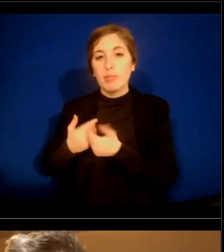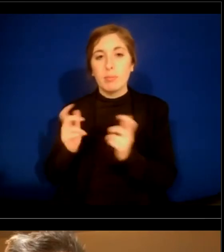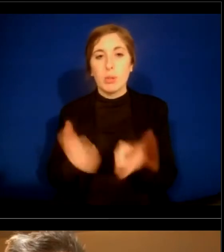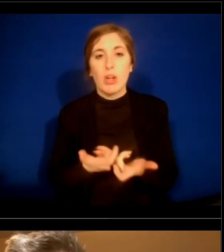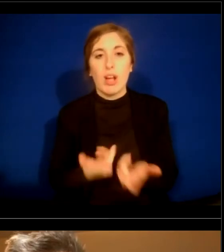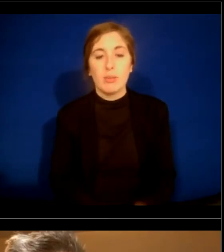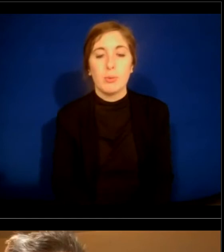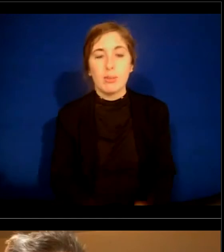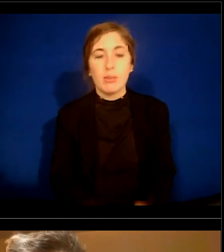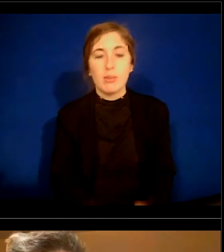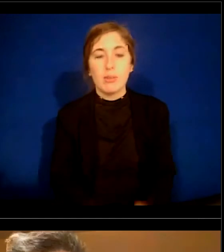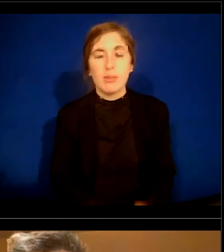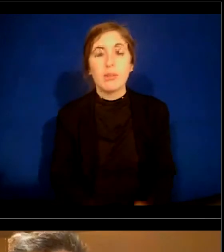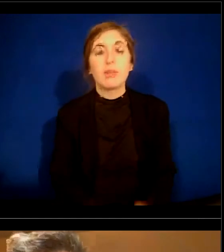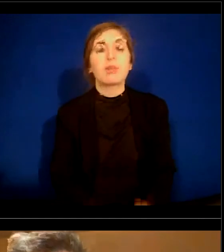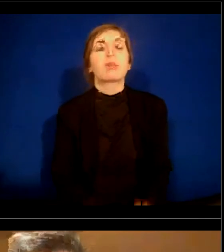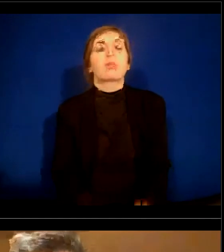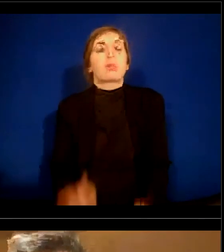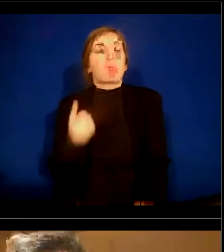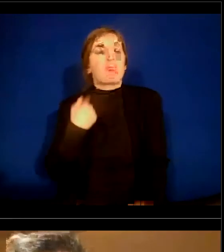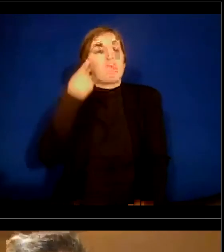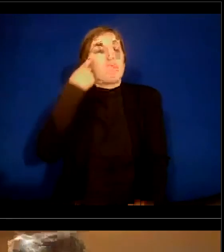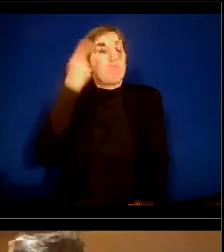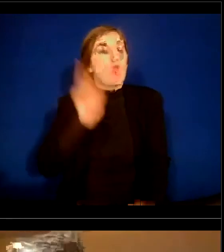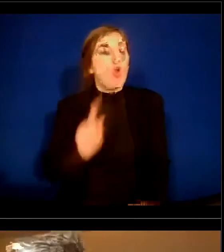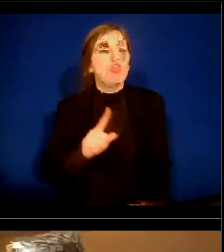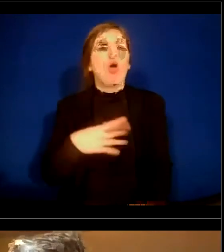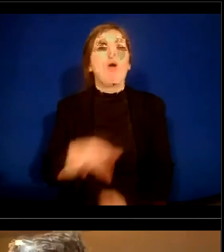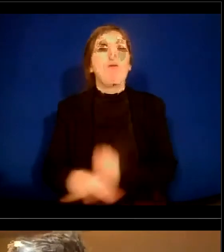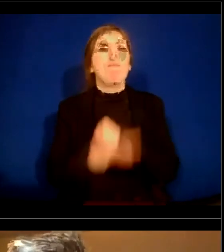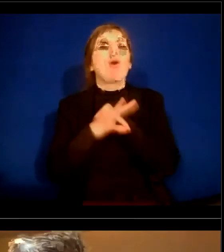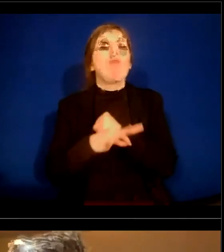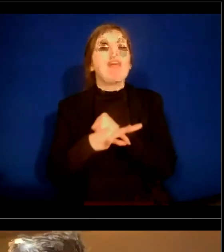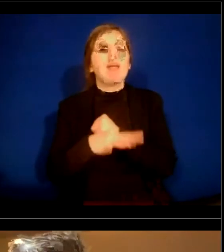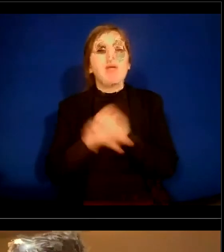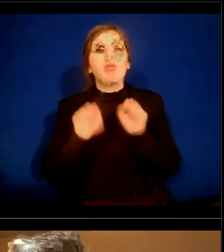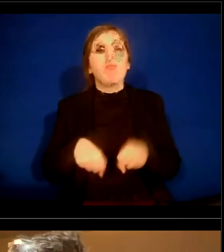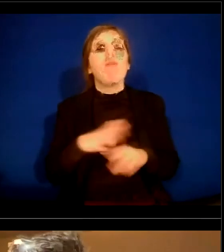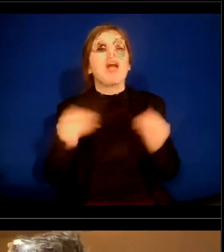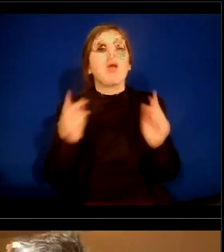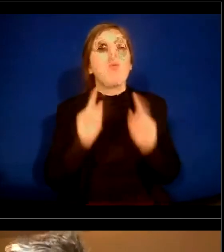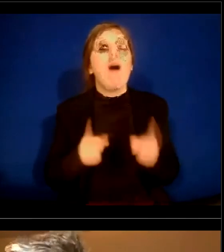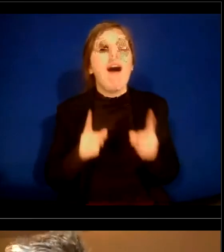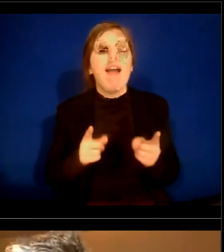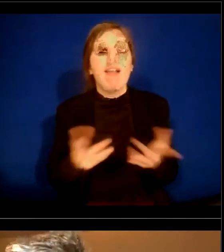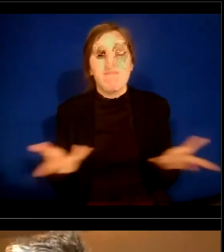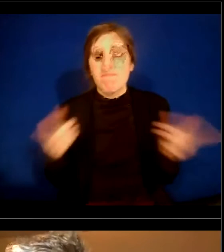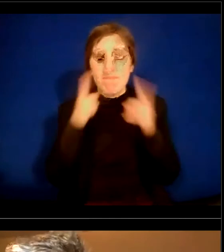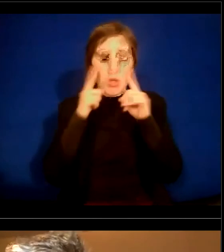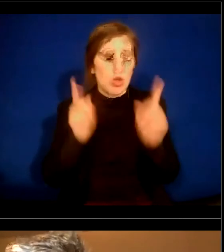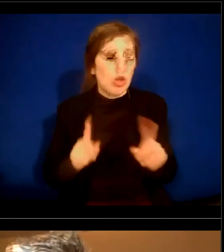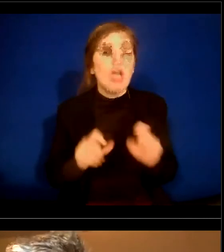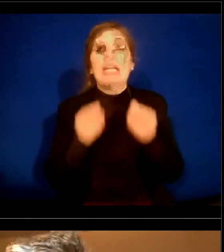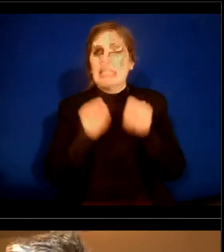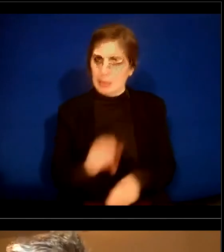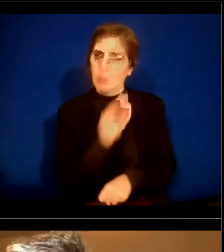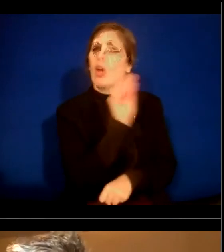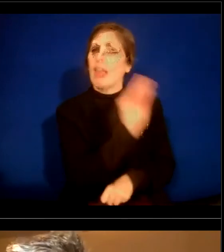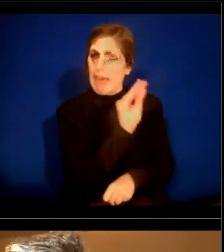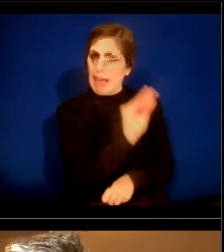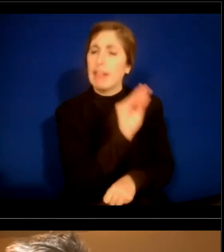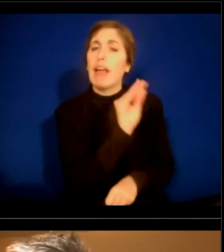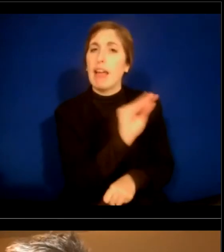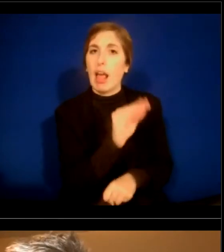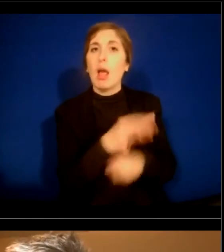certo, si possono a ricostruire la loro vita, e questo poi la gestione delle emergenze a tutti i livelli,